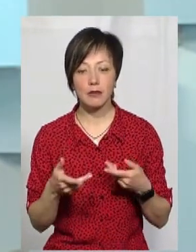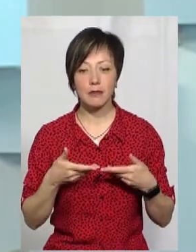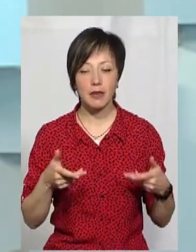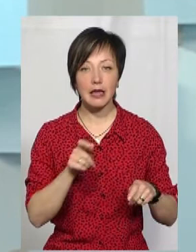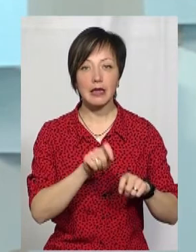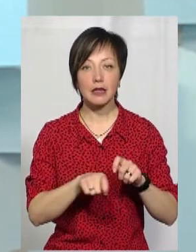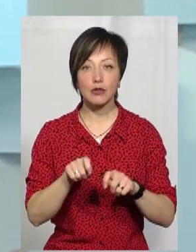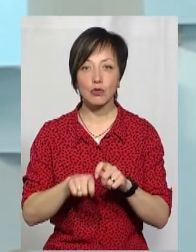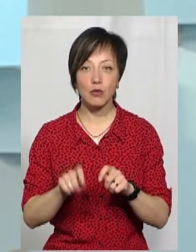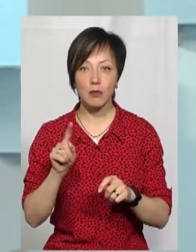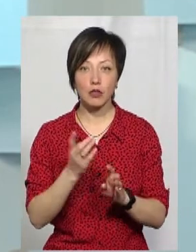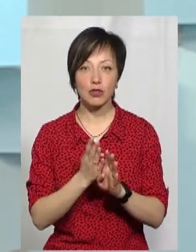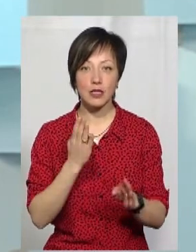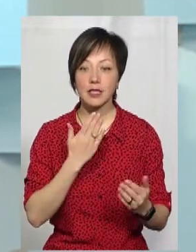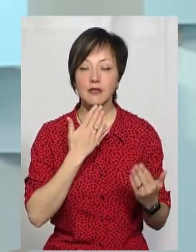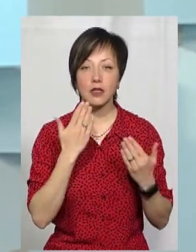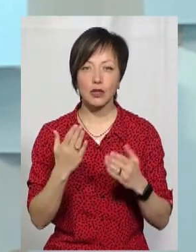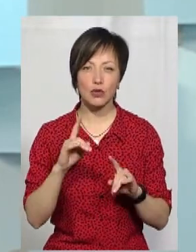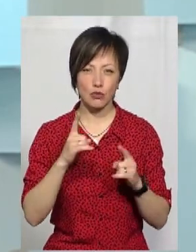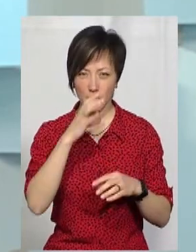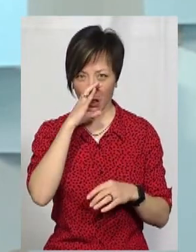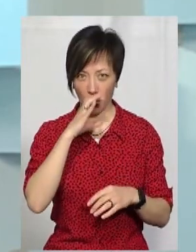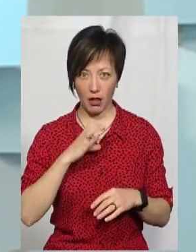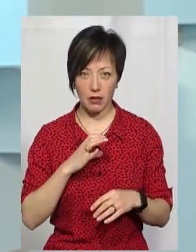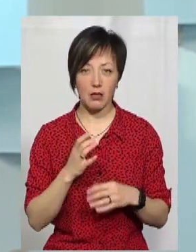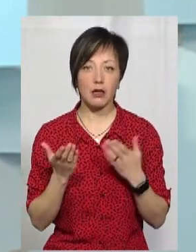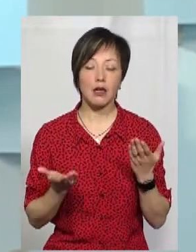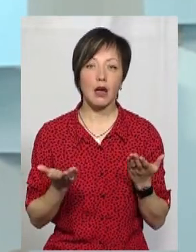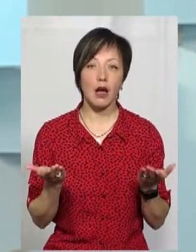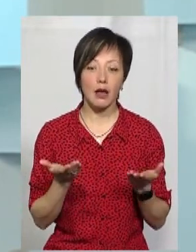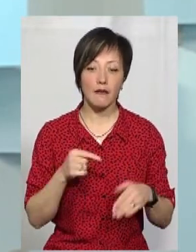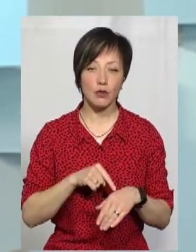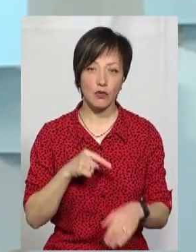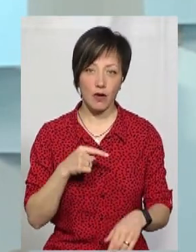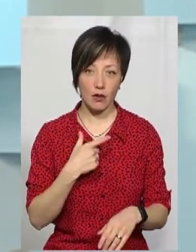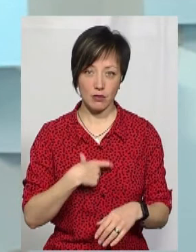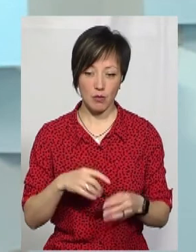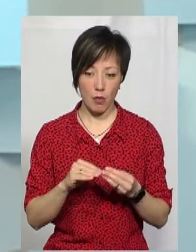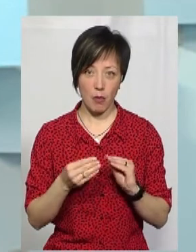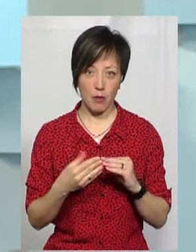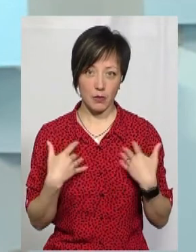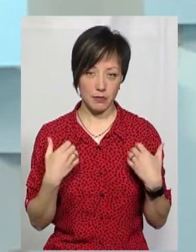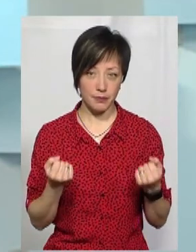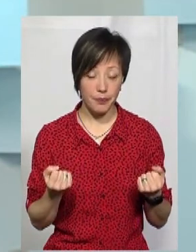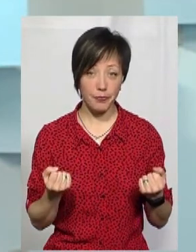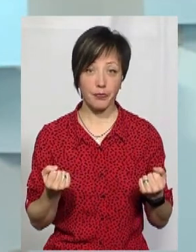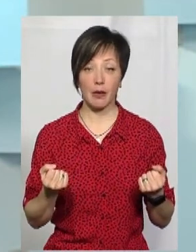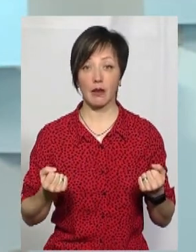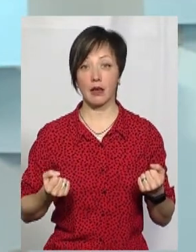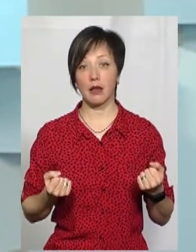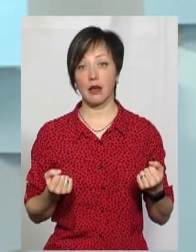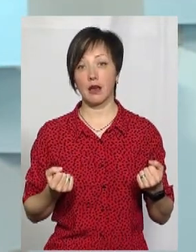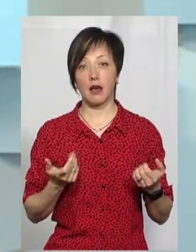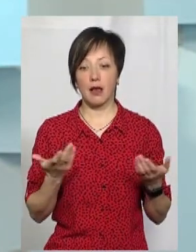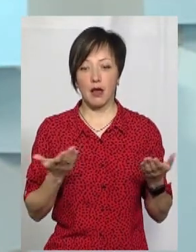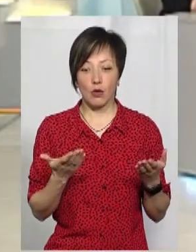тестуємо тих осіб, в першу чергу, які звертаються, яким вже дуже-дуже погано, які відчувають серйозні проблеми зі здоров'ям, тобто які вже